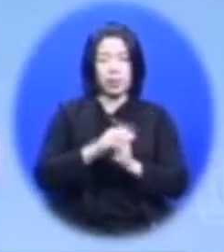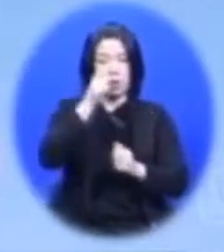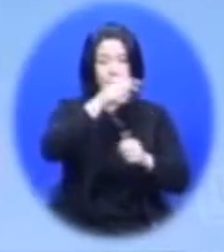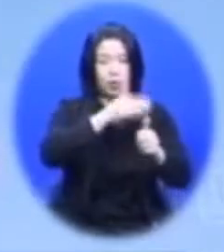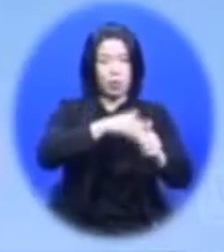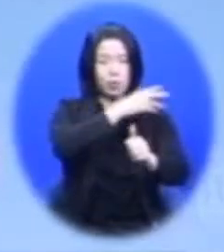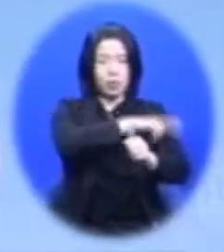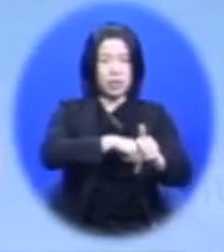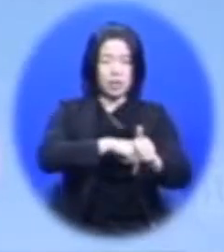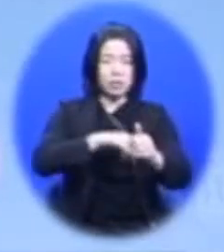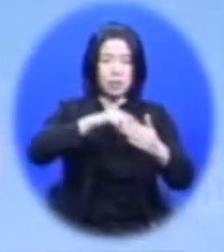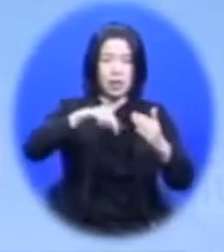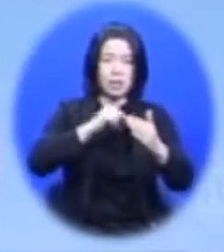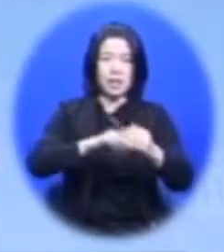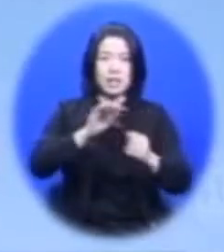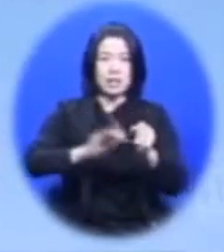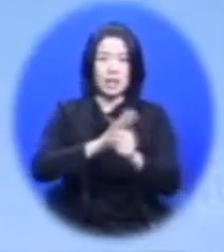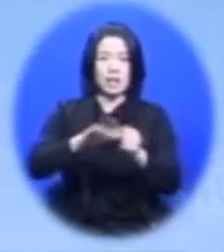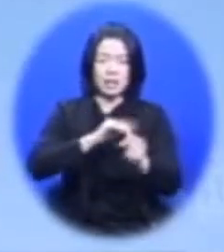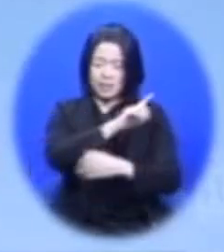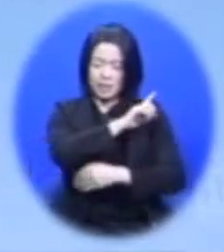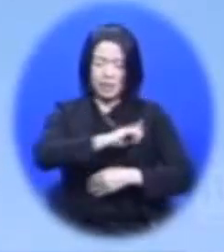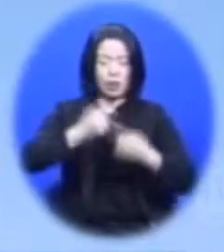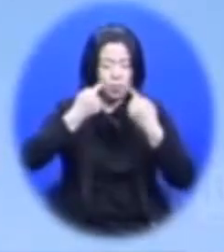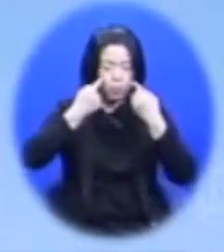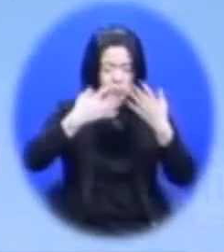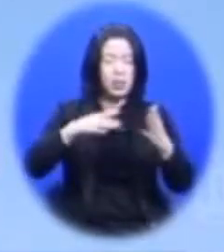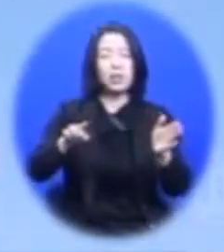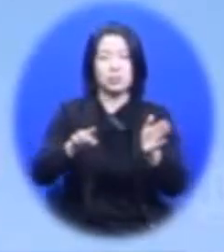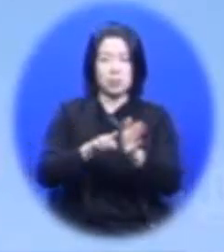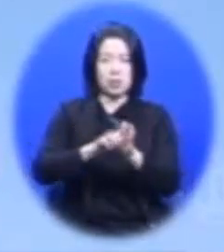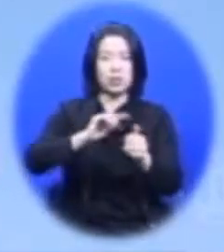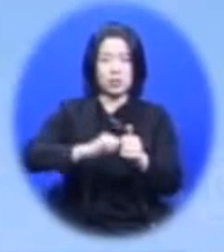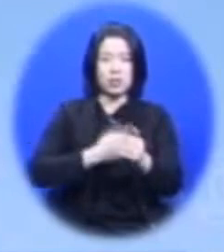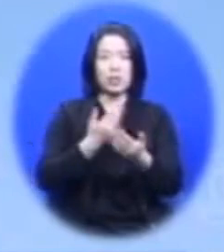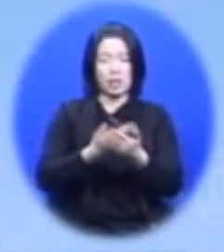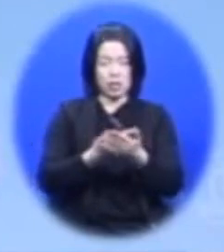안에 사랑이 제일이라고 분명하게 믿어지시는 거예요.